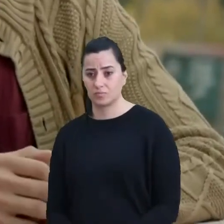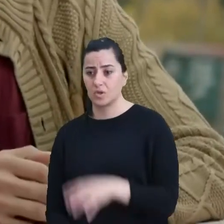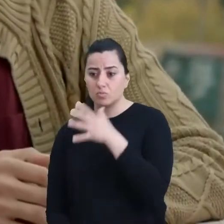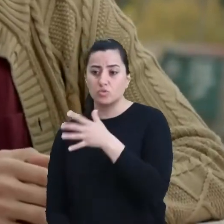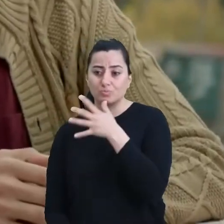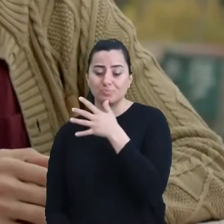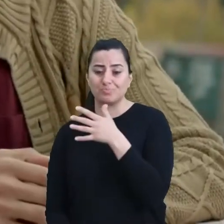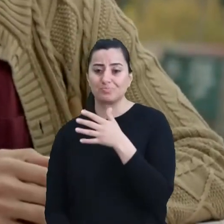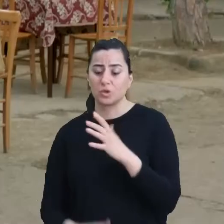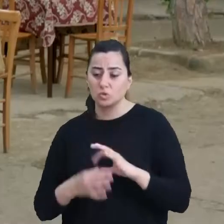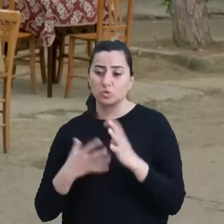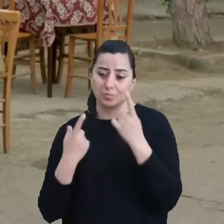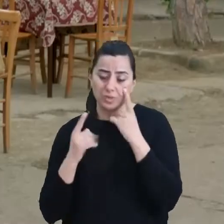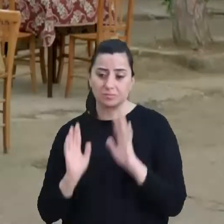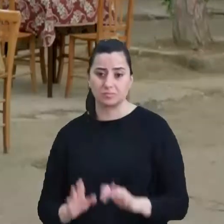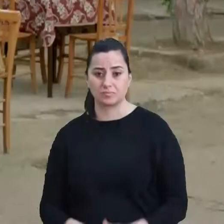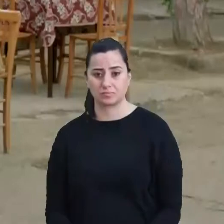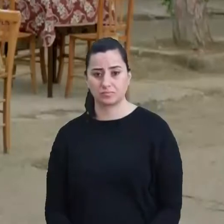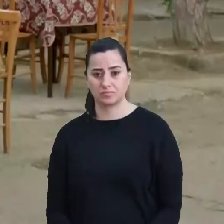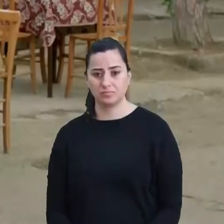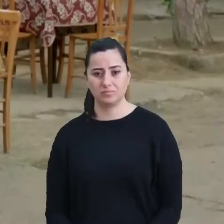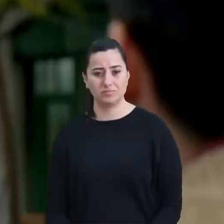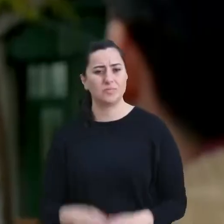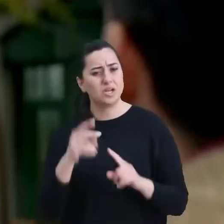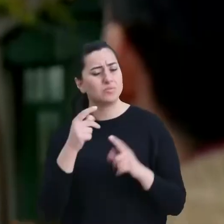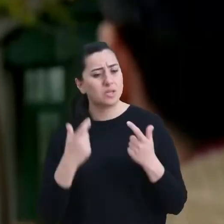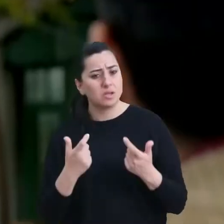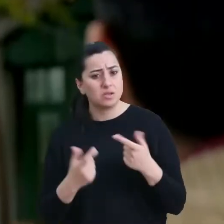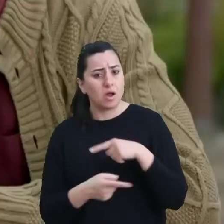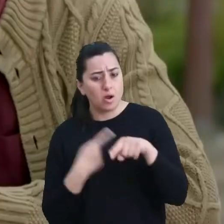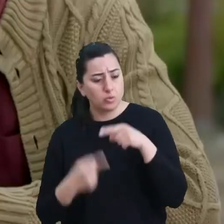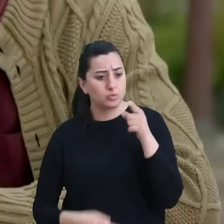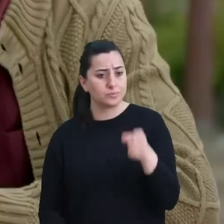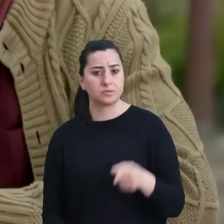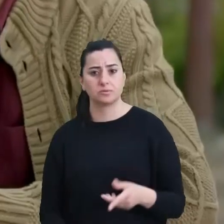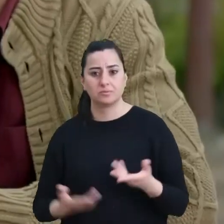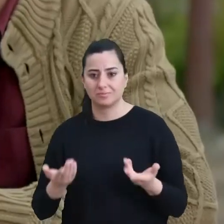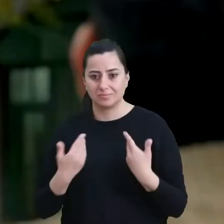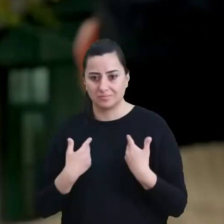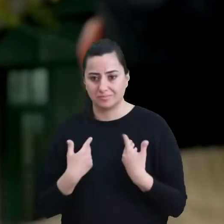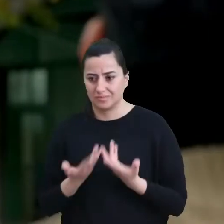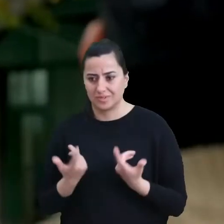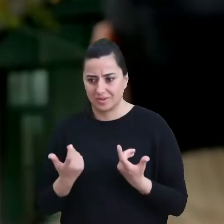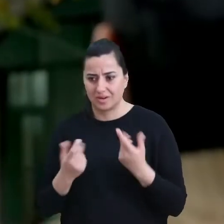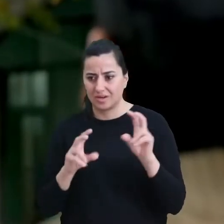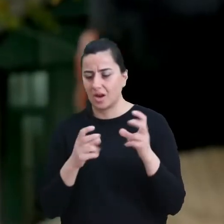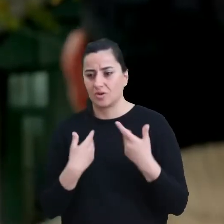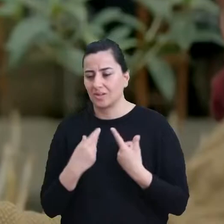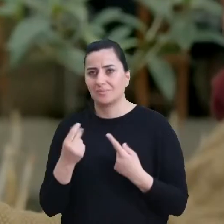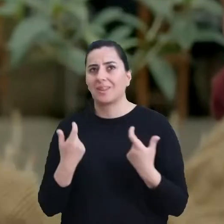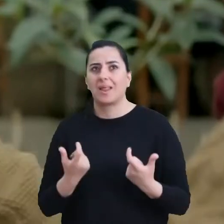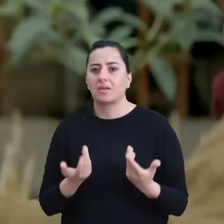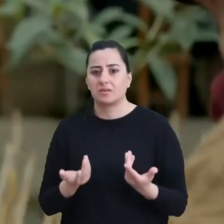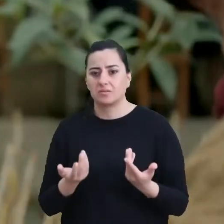Biliyorum Sadıç biliyorum. Halledeceğiz bir şekilde. Takım elbiseli adam geldi. İsmail neredesin ha? Her yerde seni aradım. Nerede olacağım lan? Radyocu İsmail